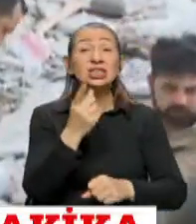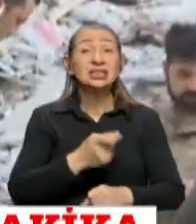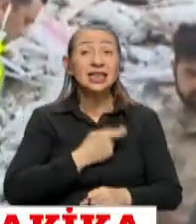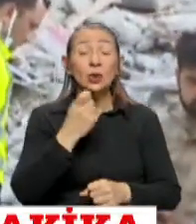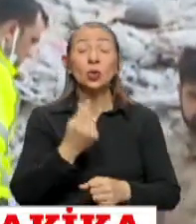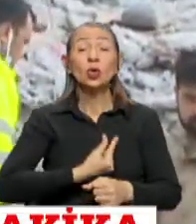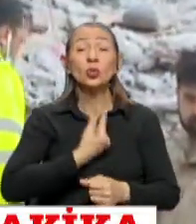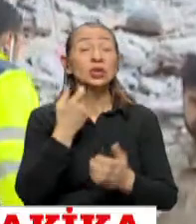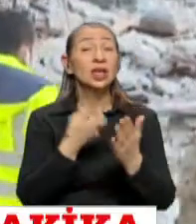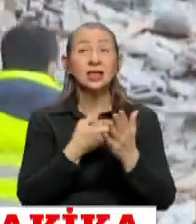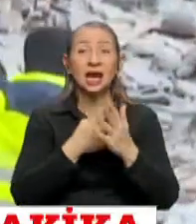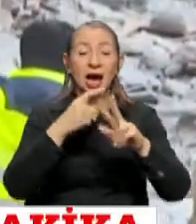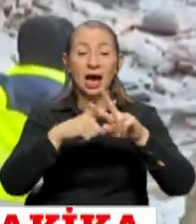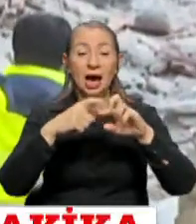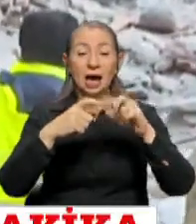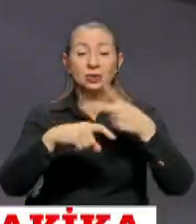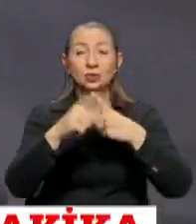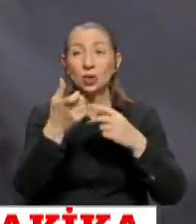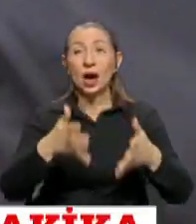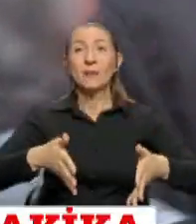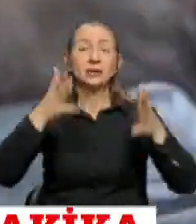de umudun adı Arzu Apartmanı'ydı.